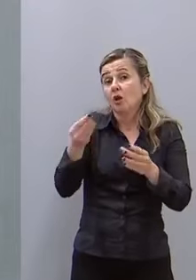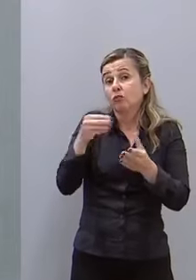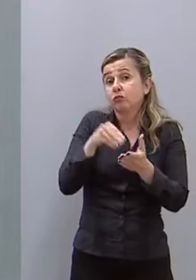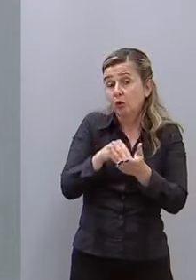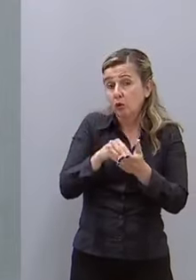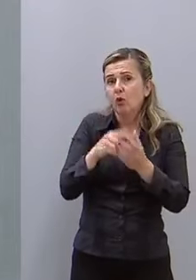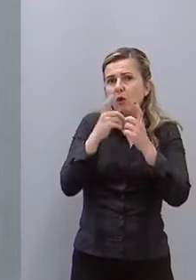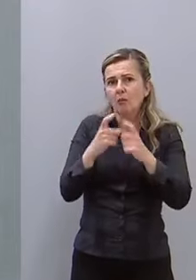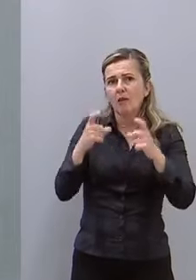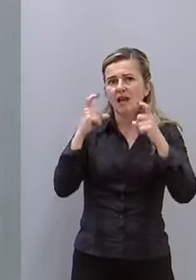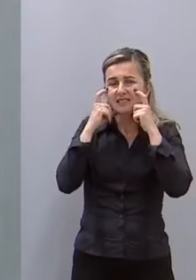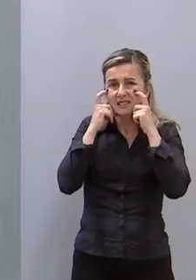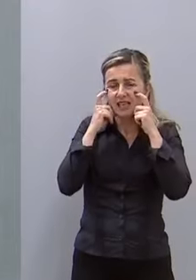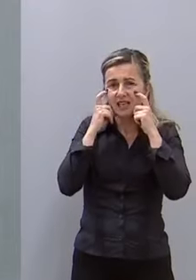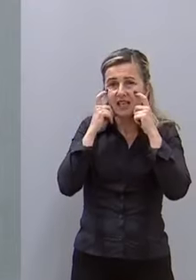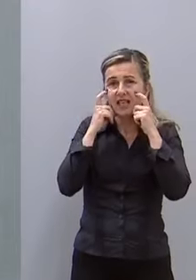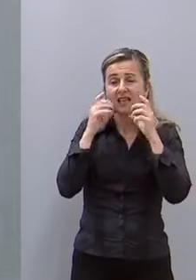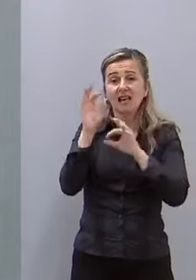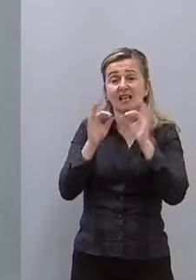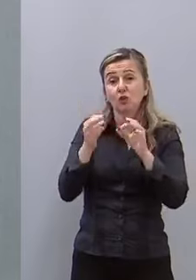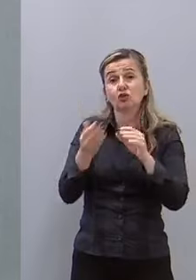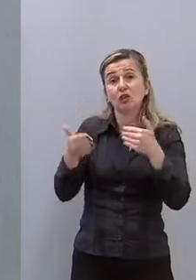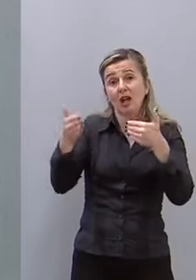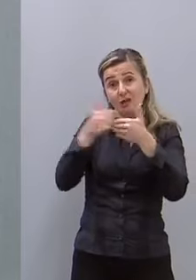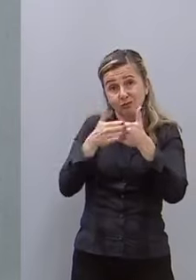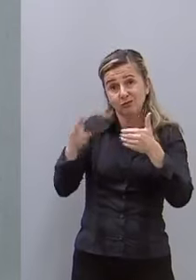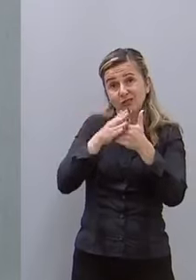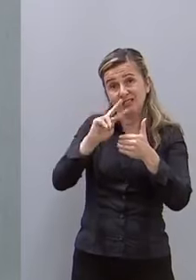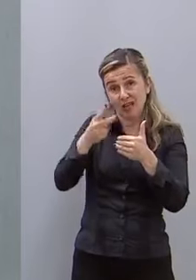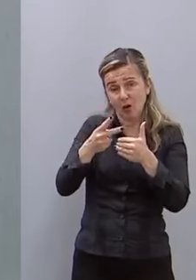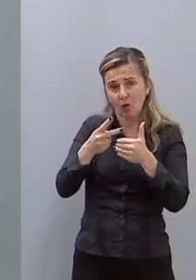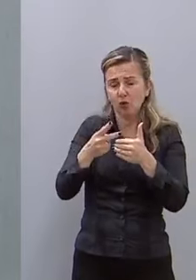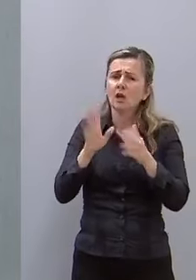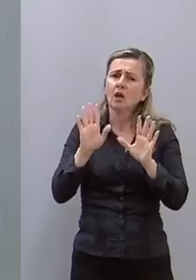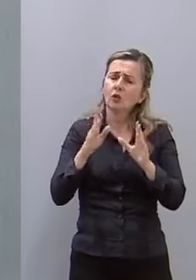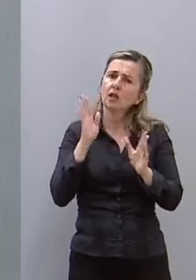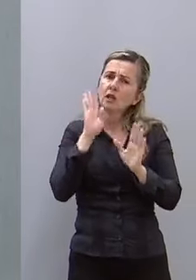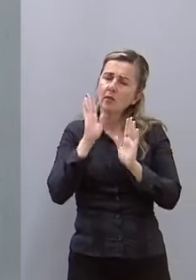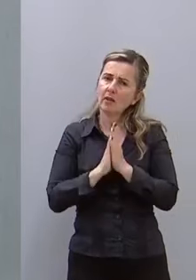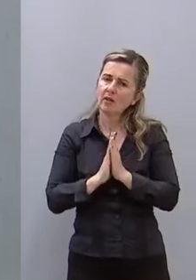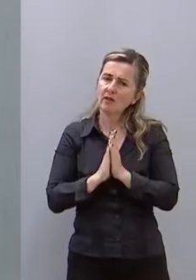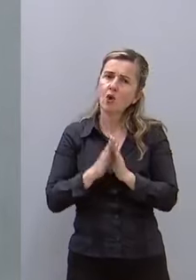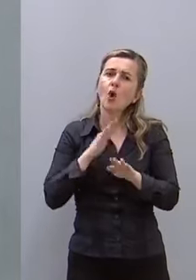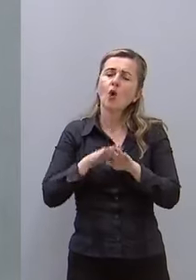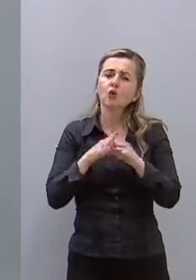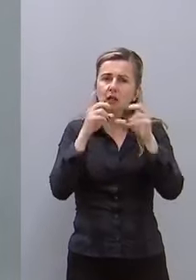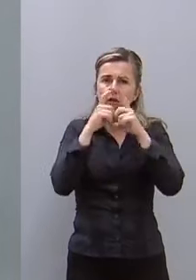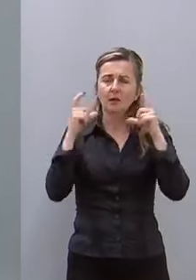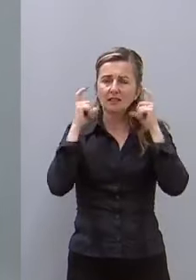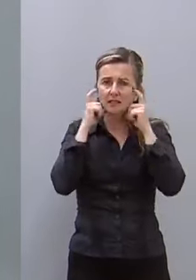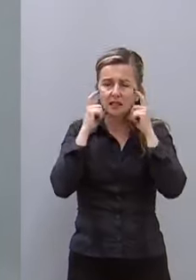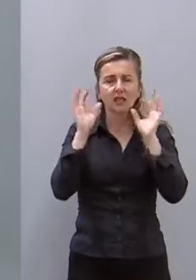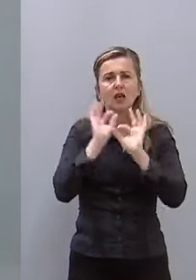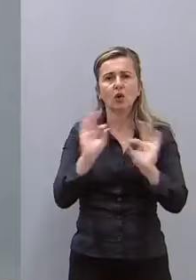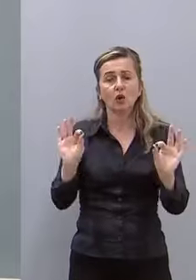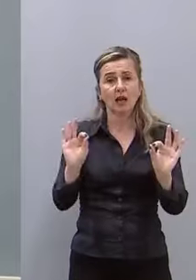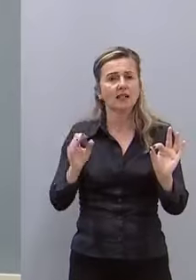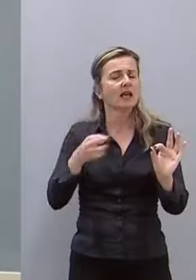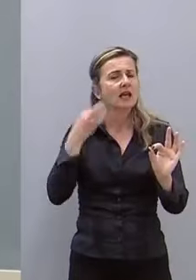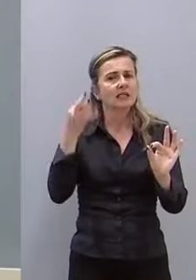mascherina chirurgica sopra quindi usate le mascherine usatele correntemente usatele sempre soprattutto se